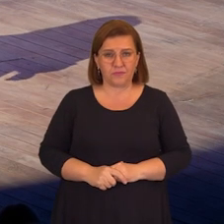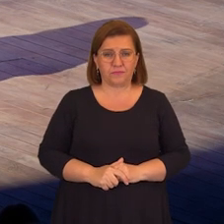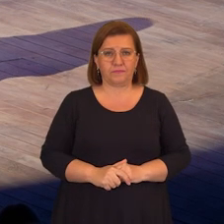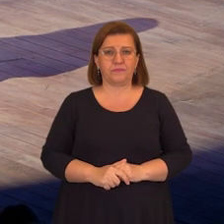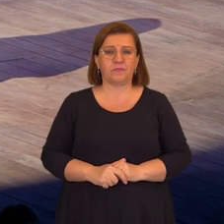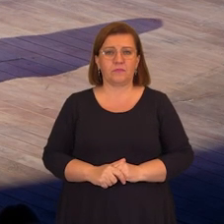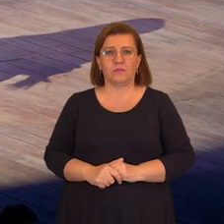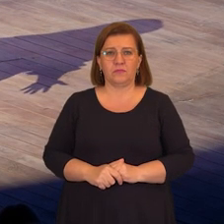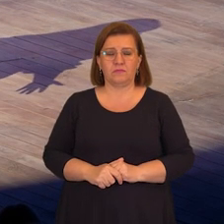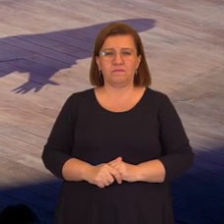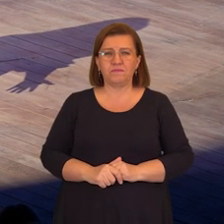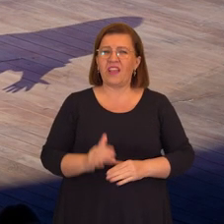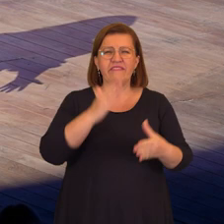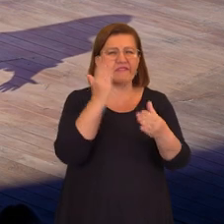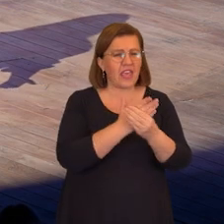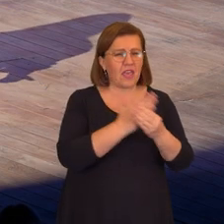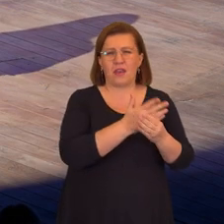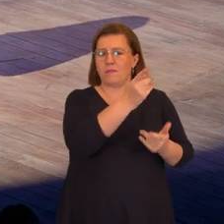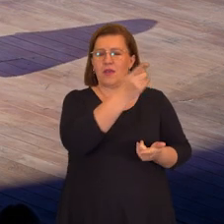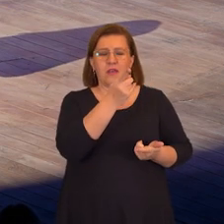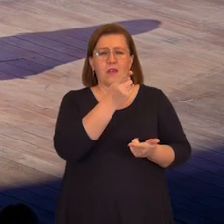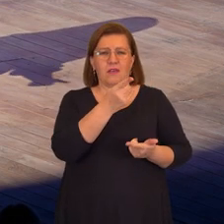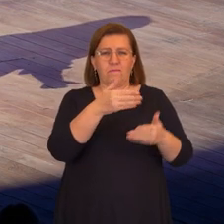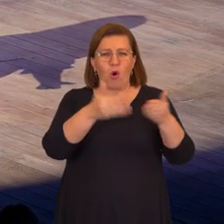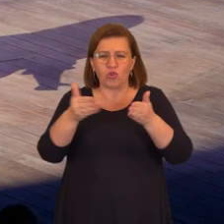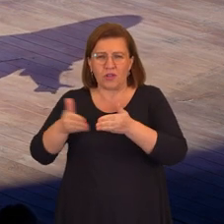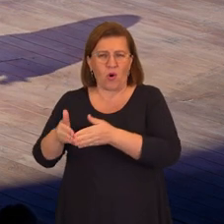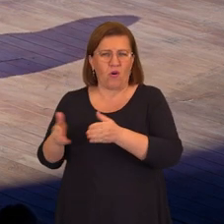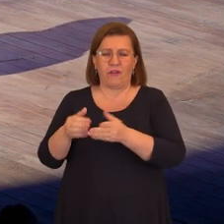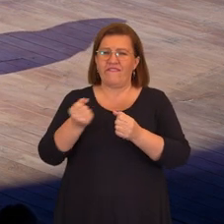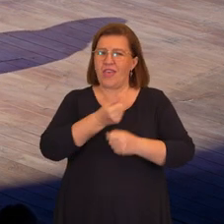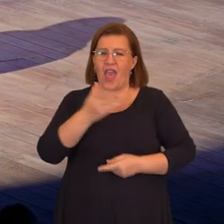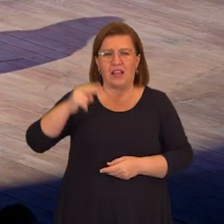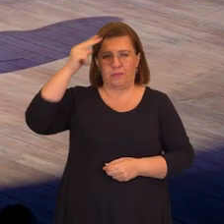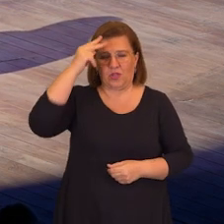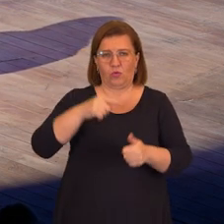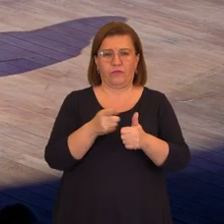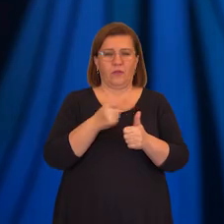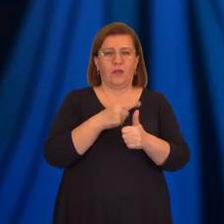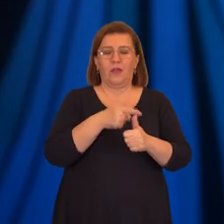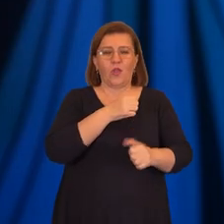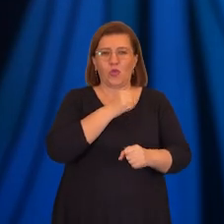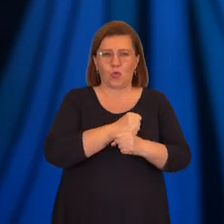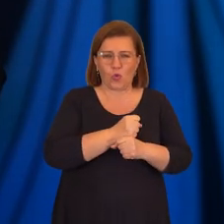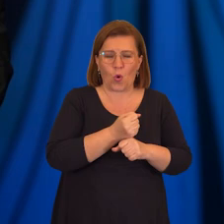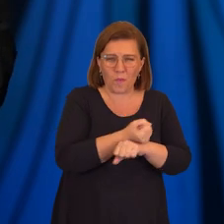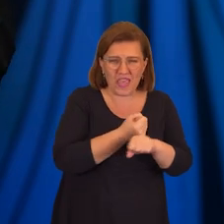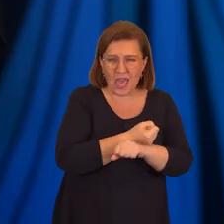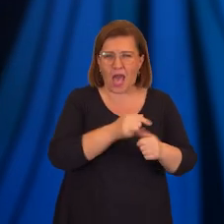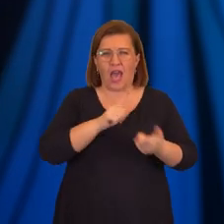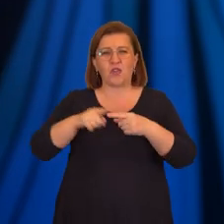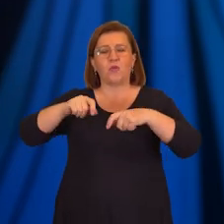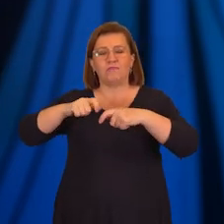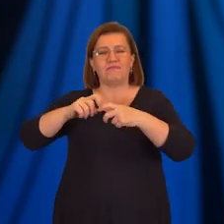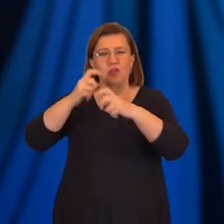O branży pogrzebowej krąży wiele mitów. Trupi jad, łamanie kości, celowe podmienianie ciał